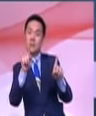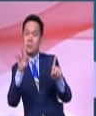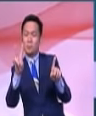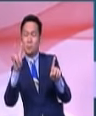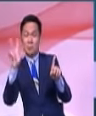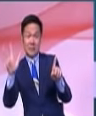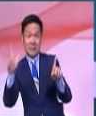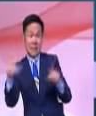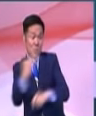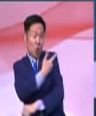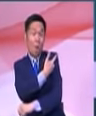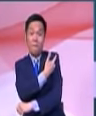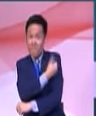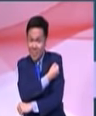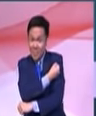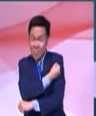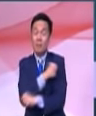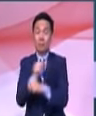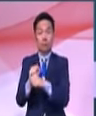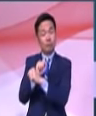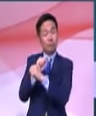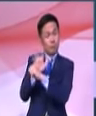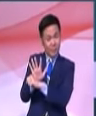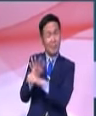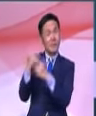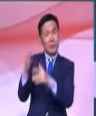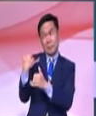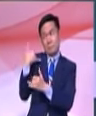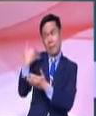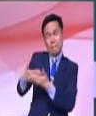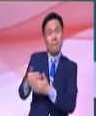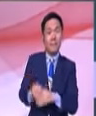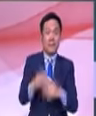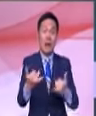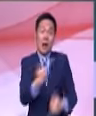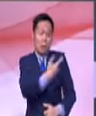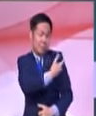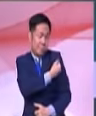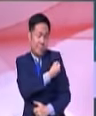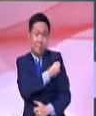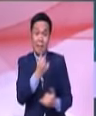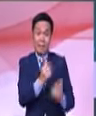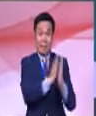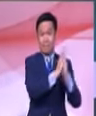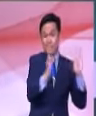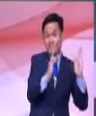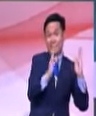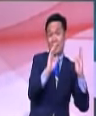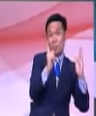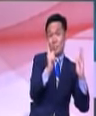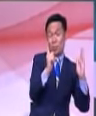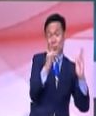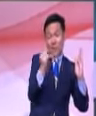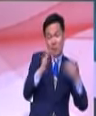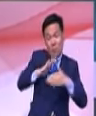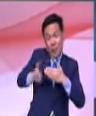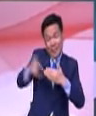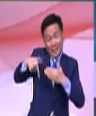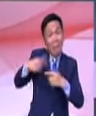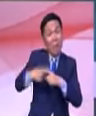279,737 dos vaksin COVID-19 telah diberi setakat semalam. Jumlah penerima vaksin fasa pertama yang berakhir hujung bulan ini